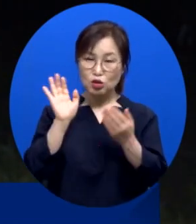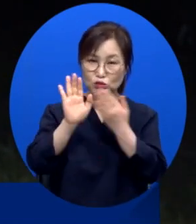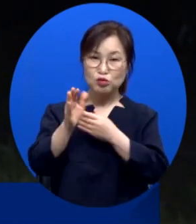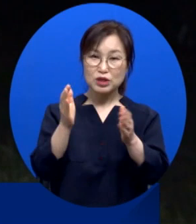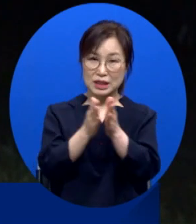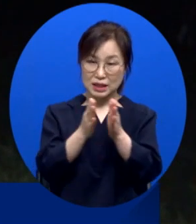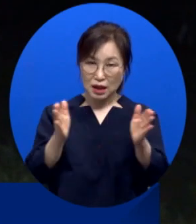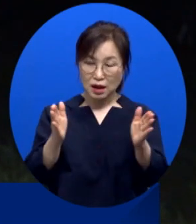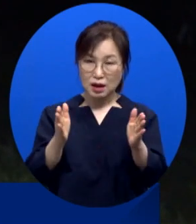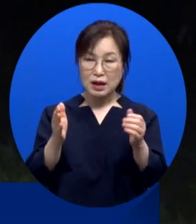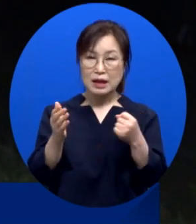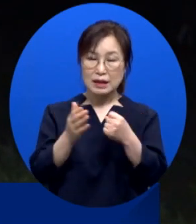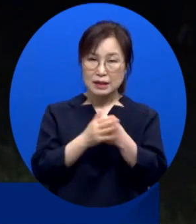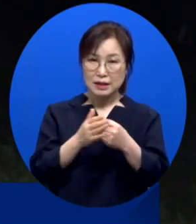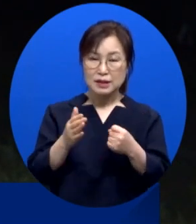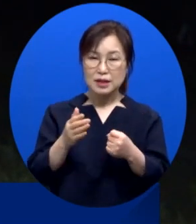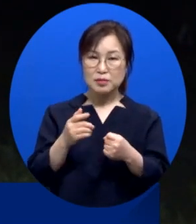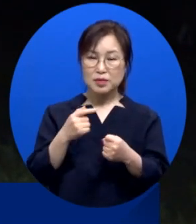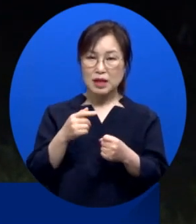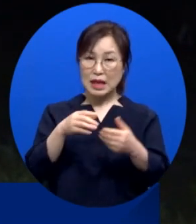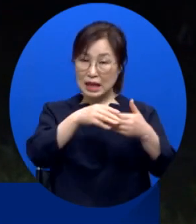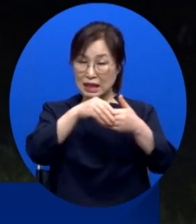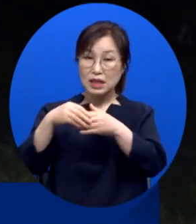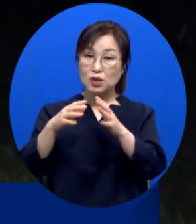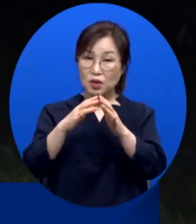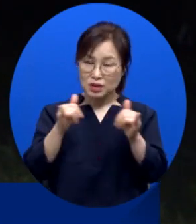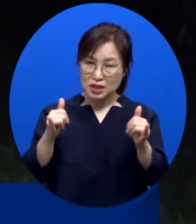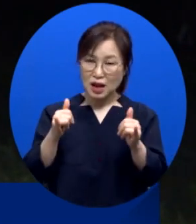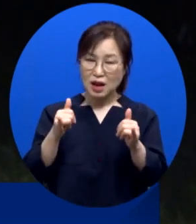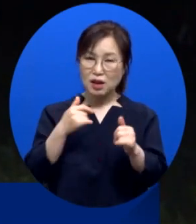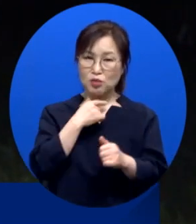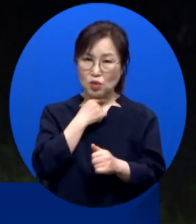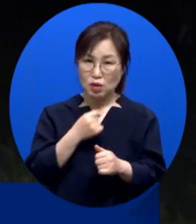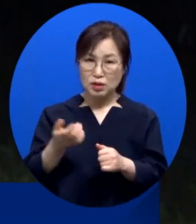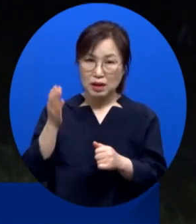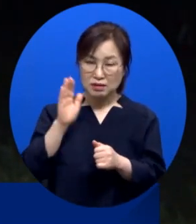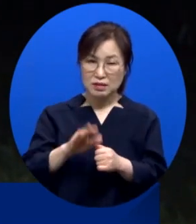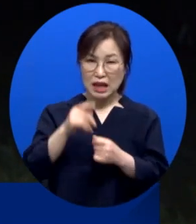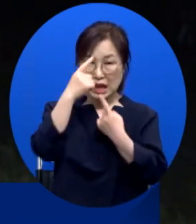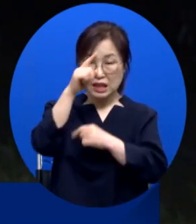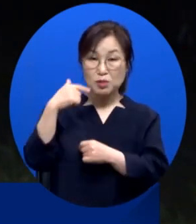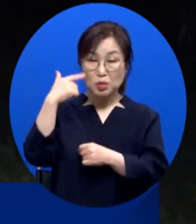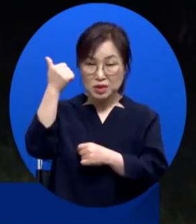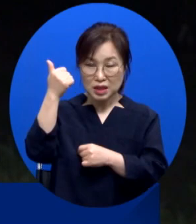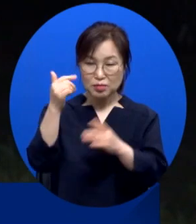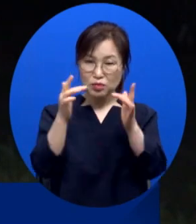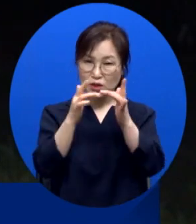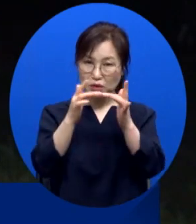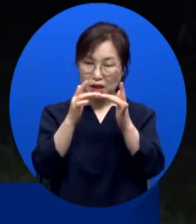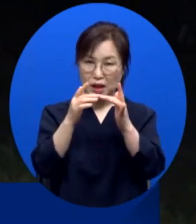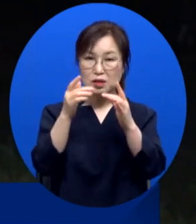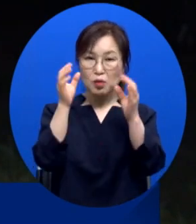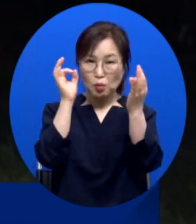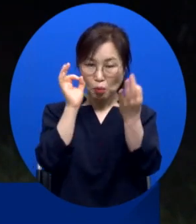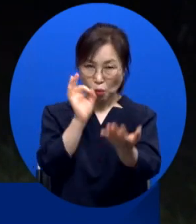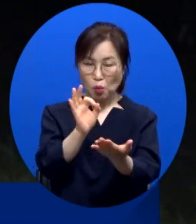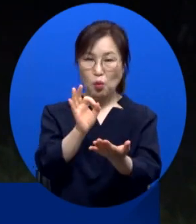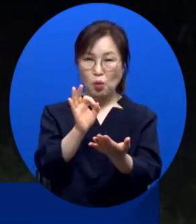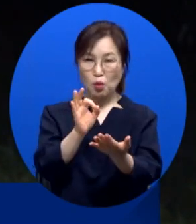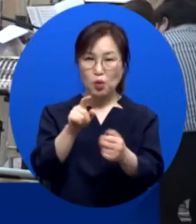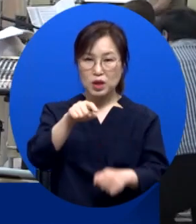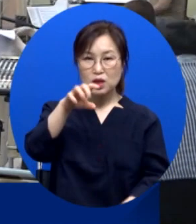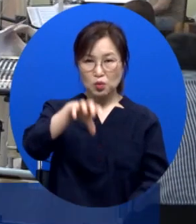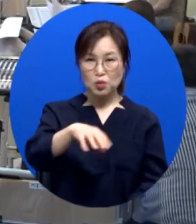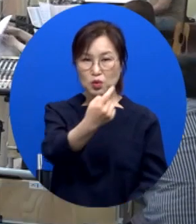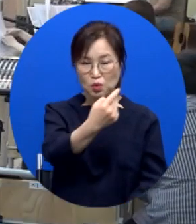그 리더자를 갈망을 하고 있었는데 유튜브를 통해서 우연히 이순희 목사님을 만나게 되었어요. 그때부터 여기 백송교회에 오게